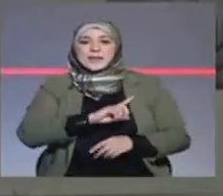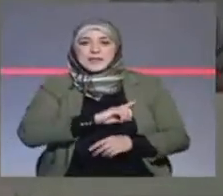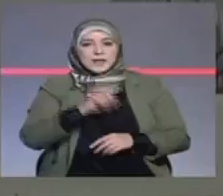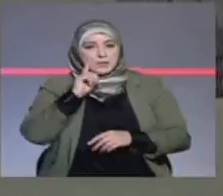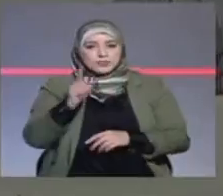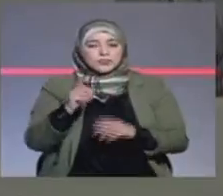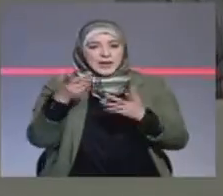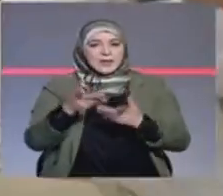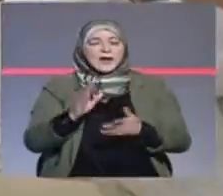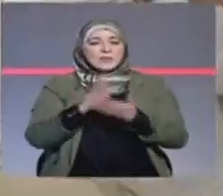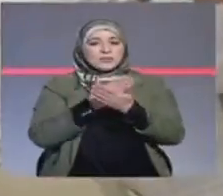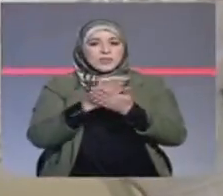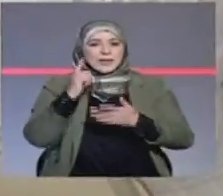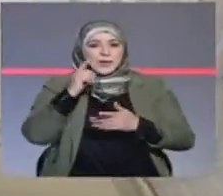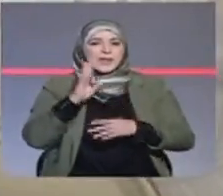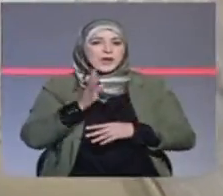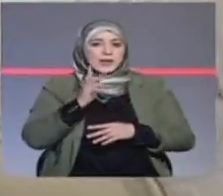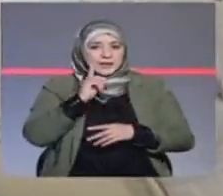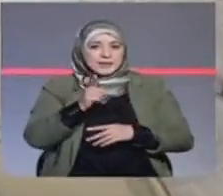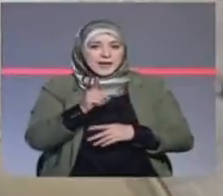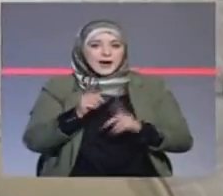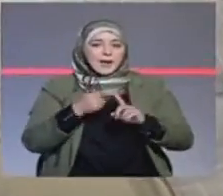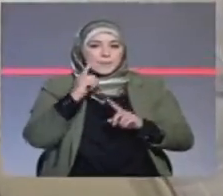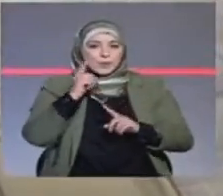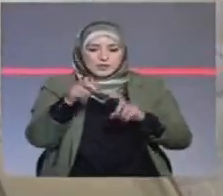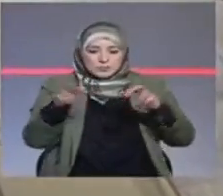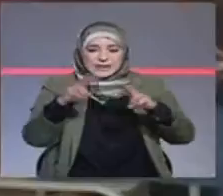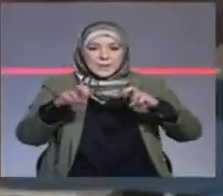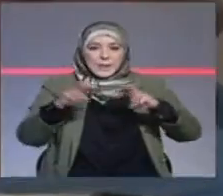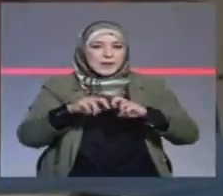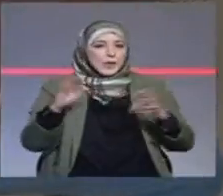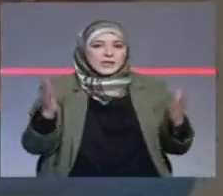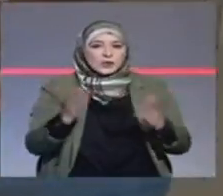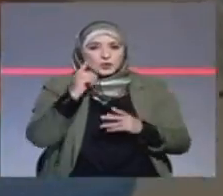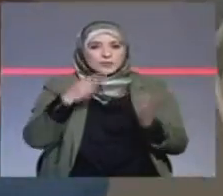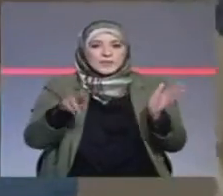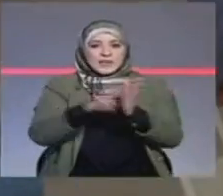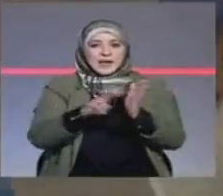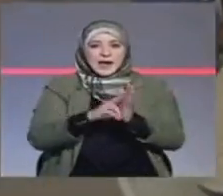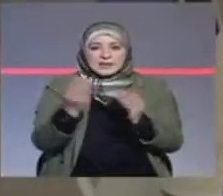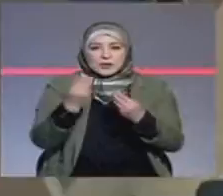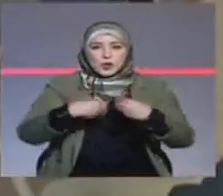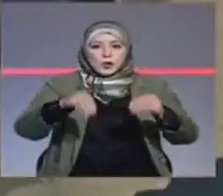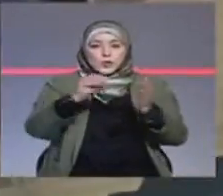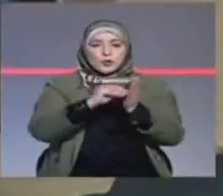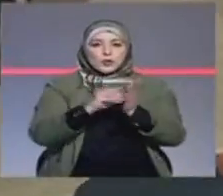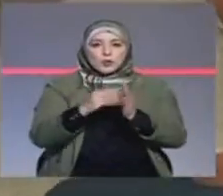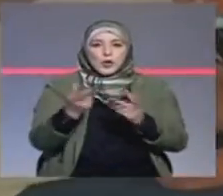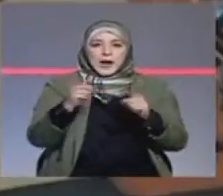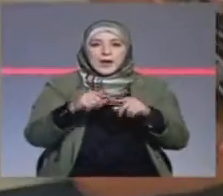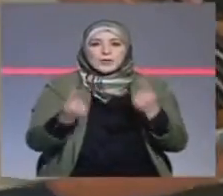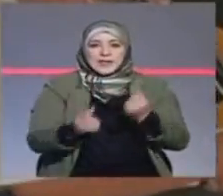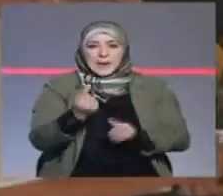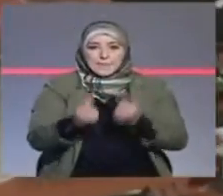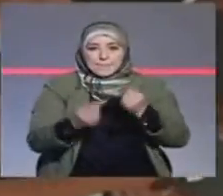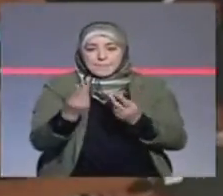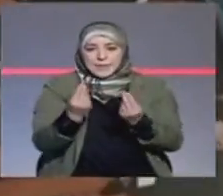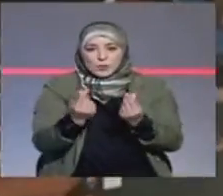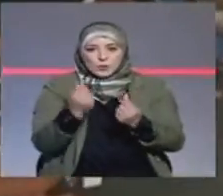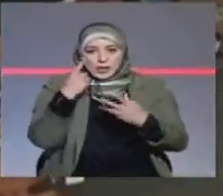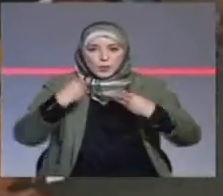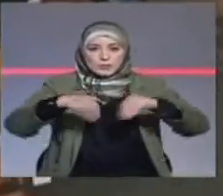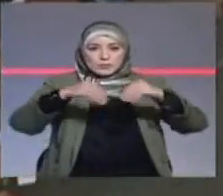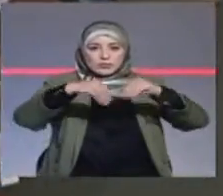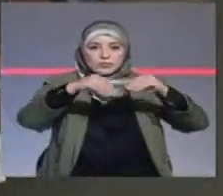أثثوا فعاليات هذه الورشة التي تبحث في إعادة تثمين هذه المنتجات وترويجها